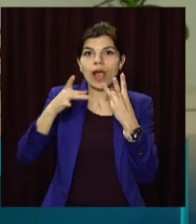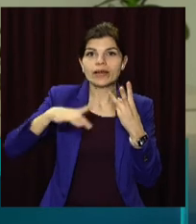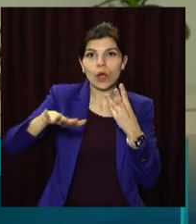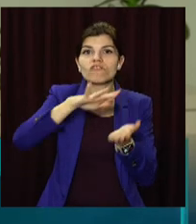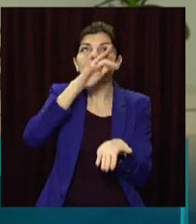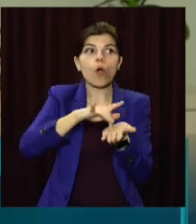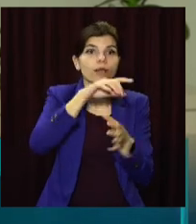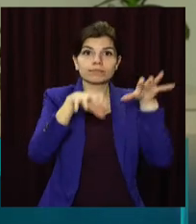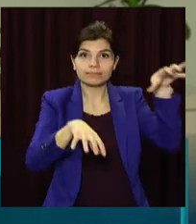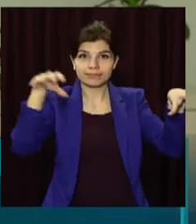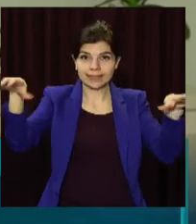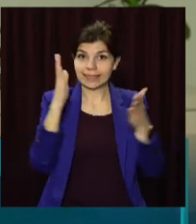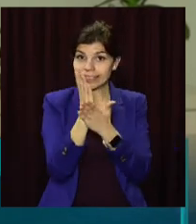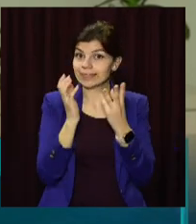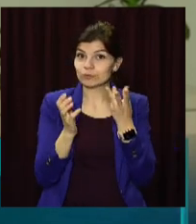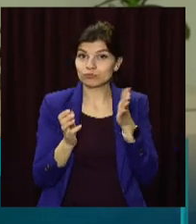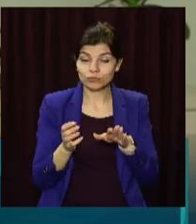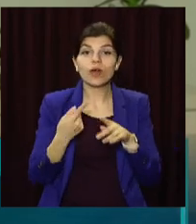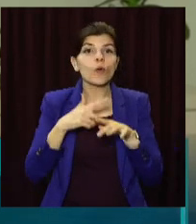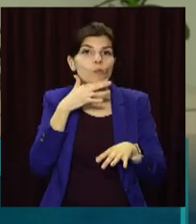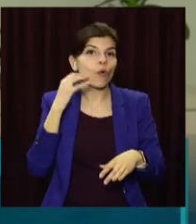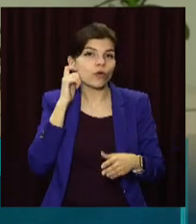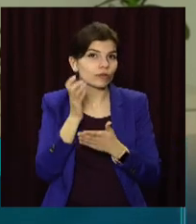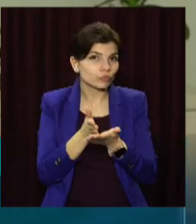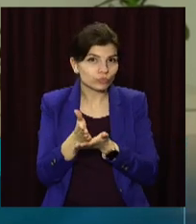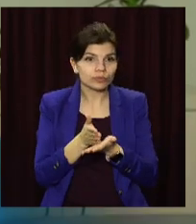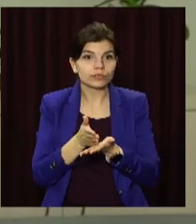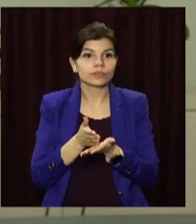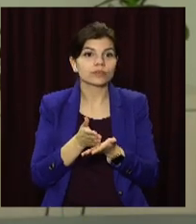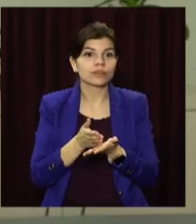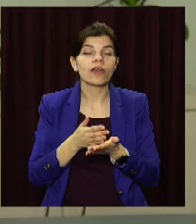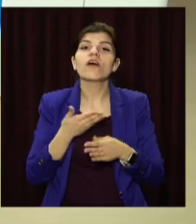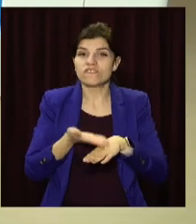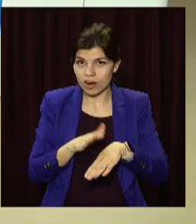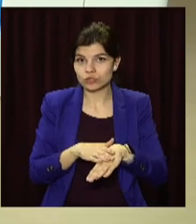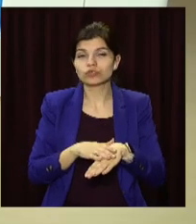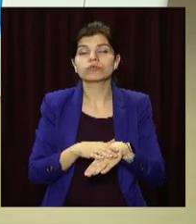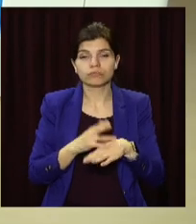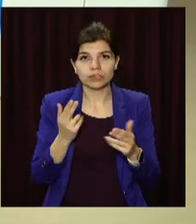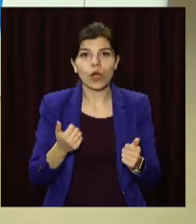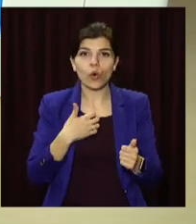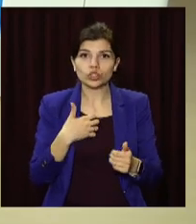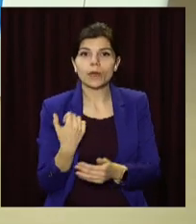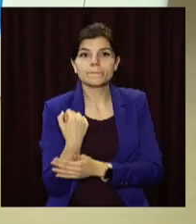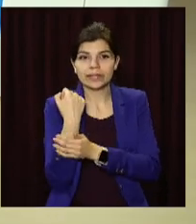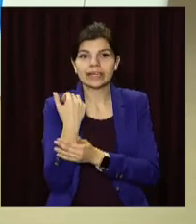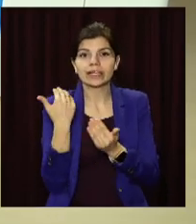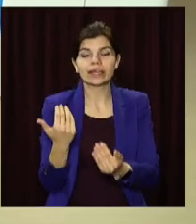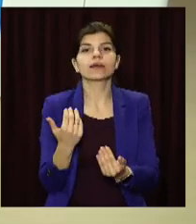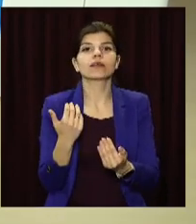міста. Вони вже багато років функціонують, важко. Хочеться підтримати в їх